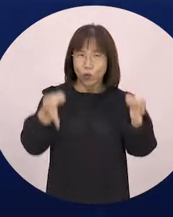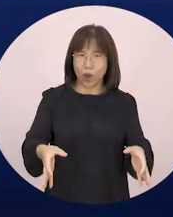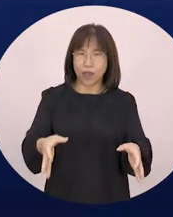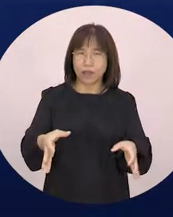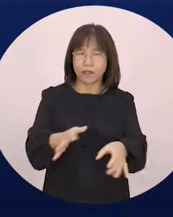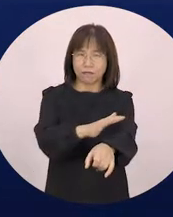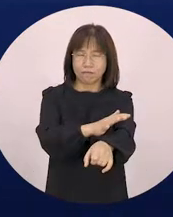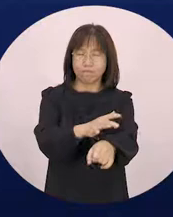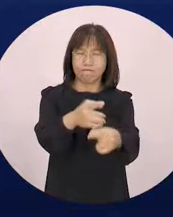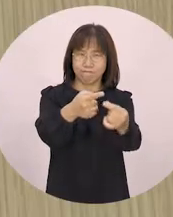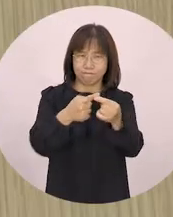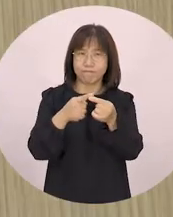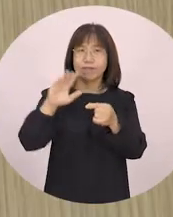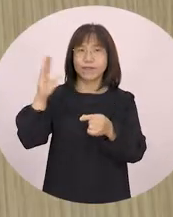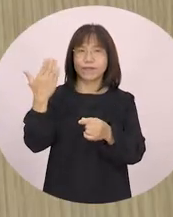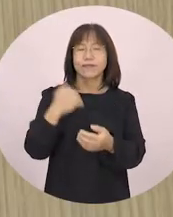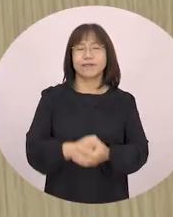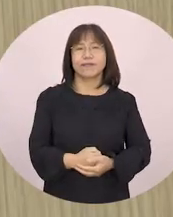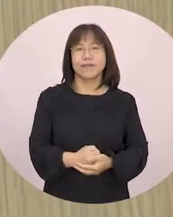선정됐습니다.